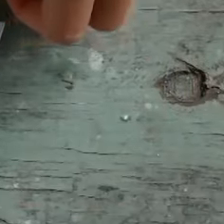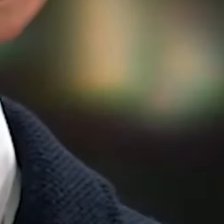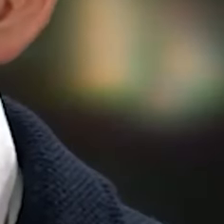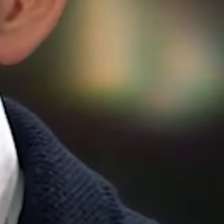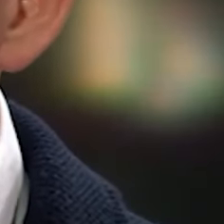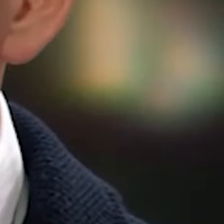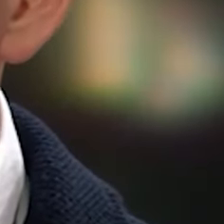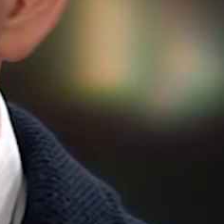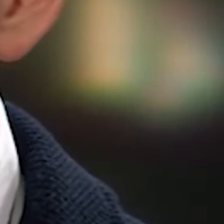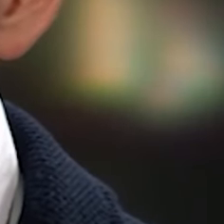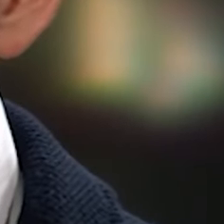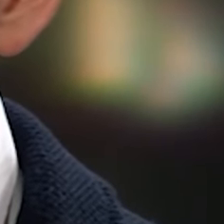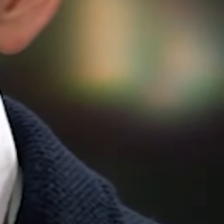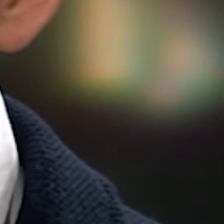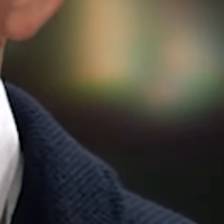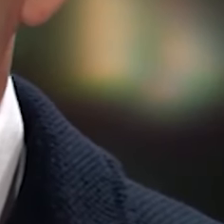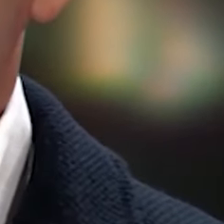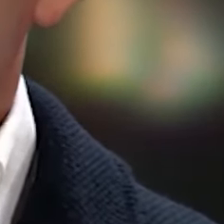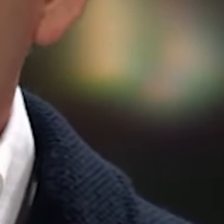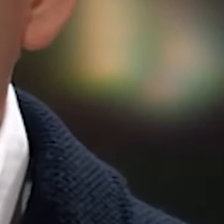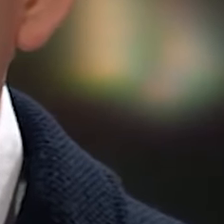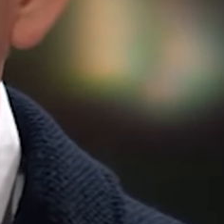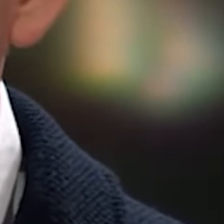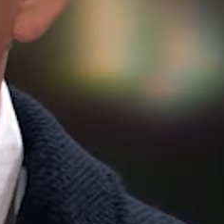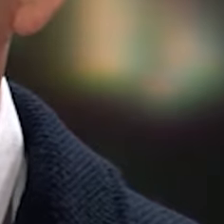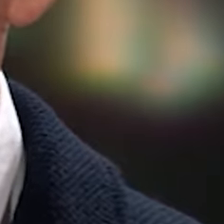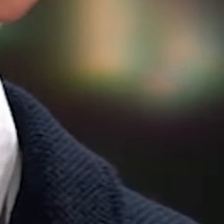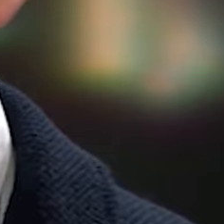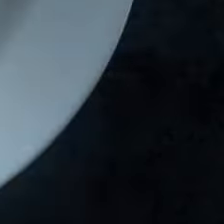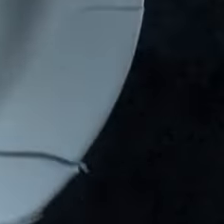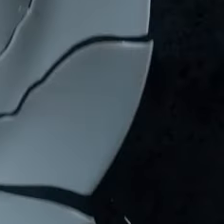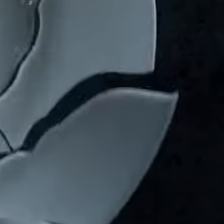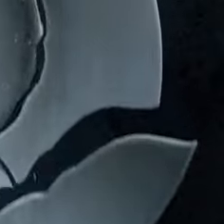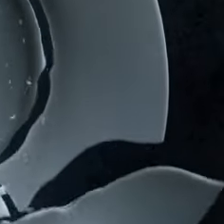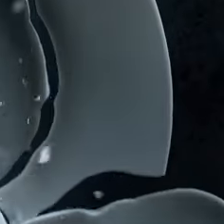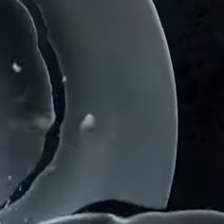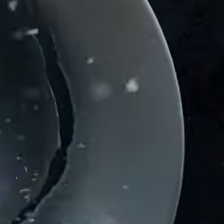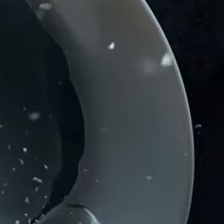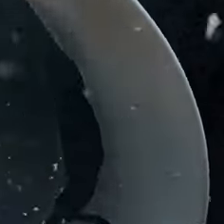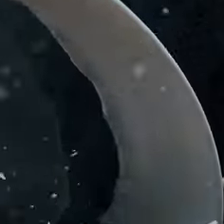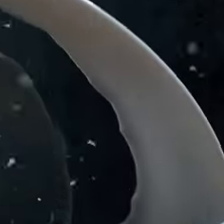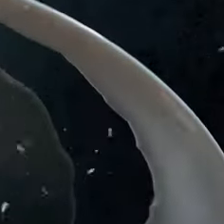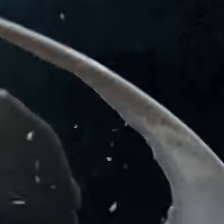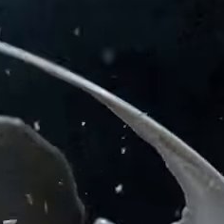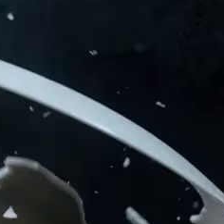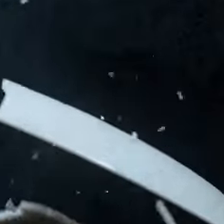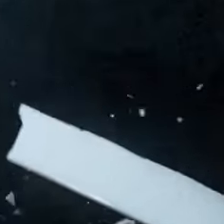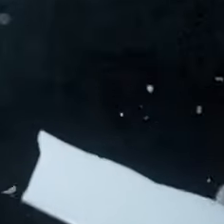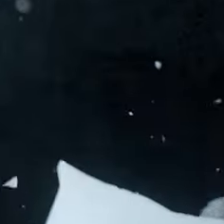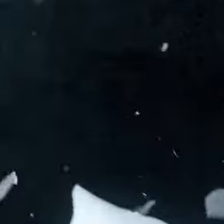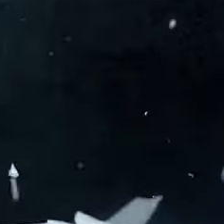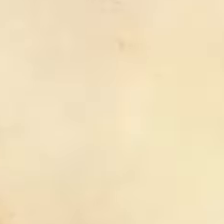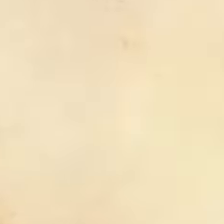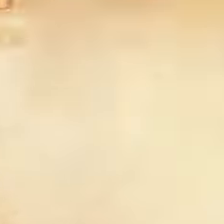sos@spastv.ru. Тут человека надо спасать. Тут не просто разъяснять, тут надо вымаливать уже этого человека. Служба